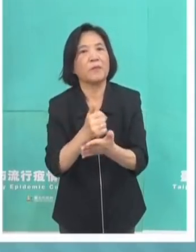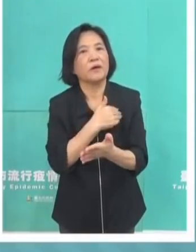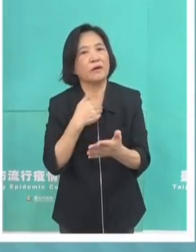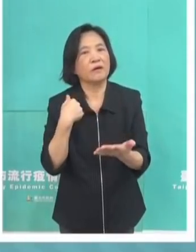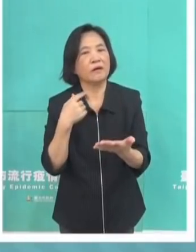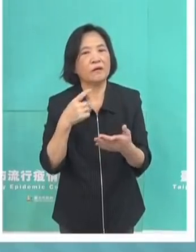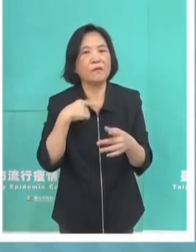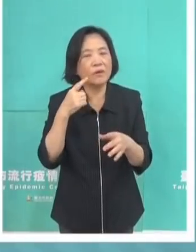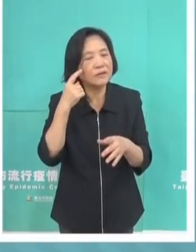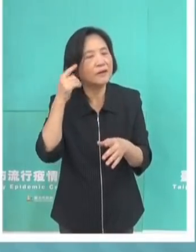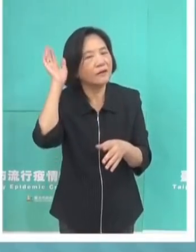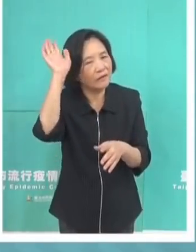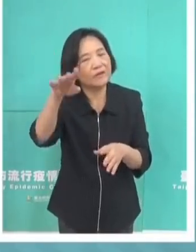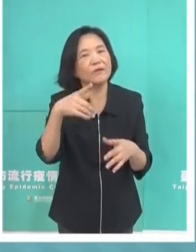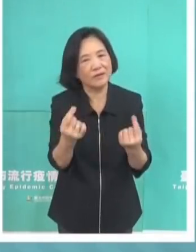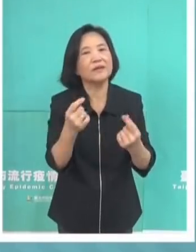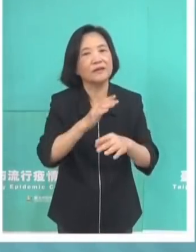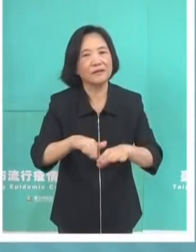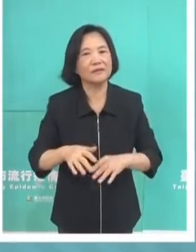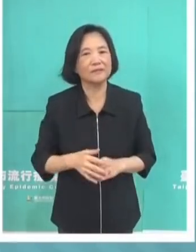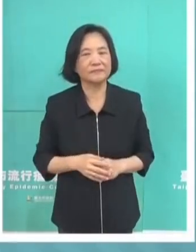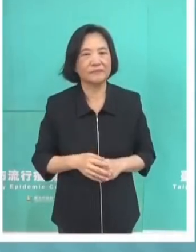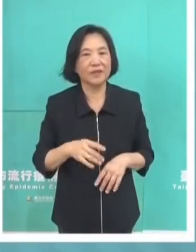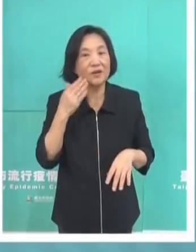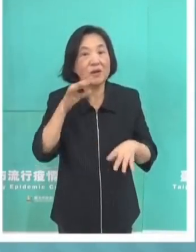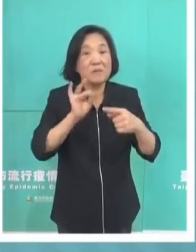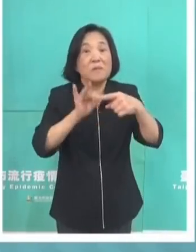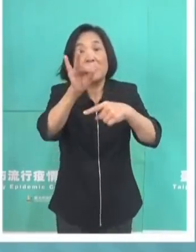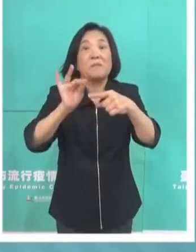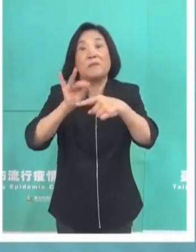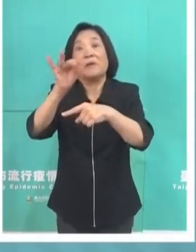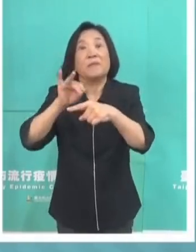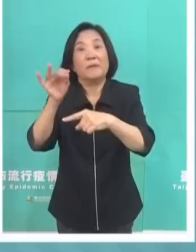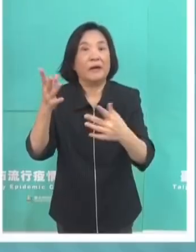的态度，那、如果什么都要百分之百，